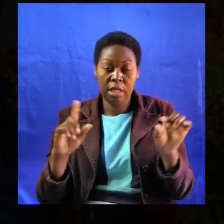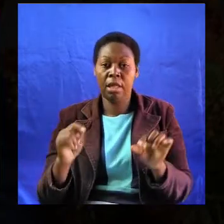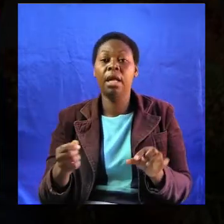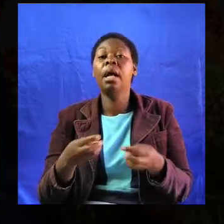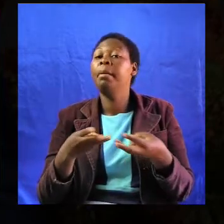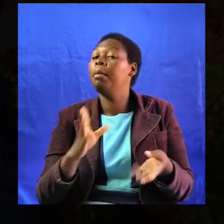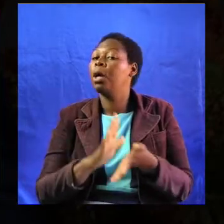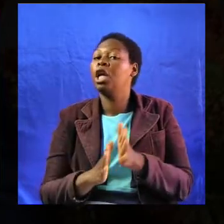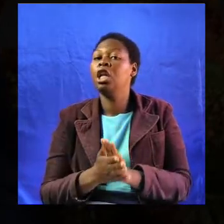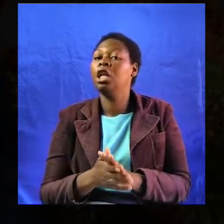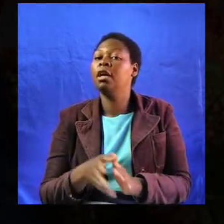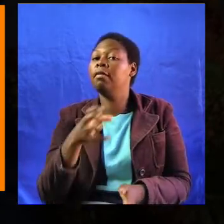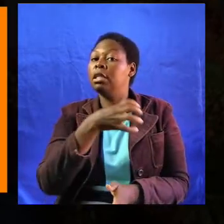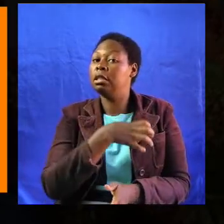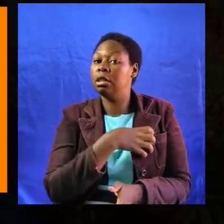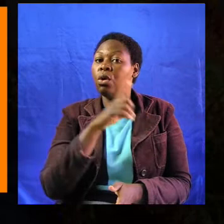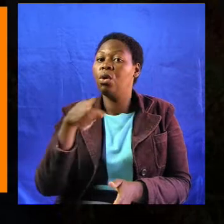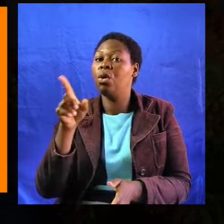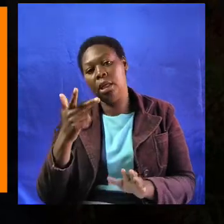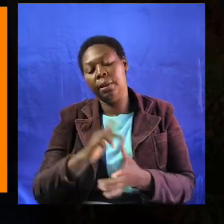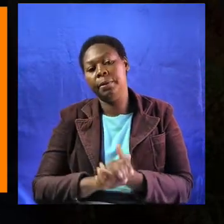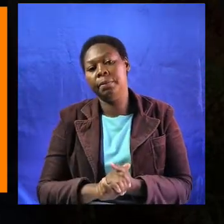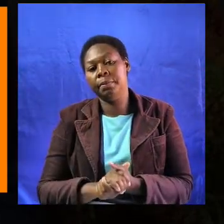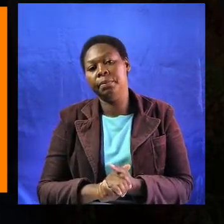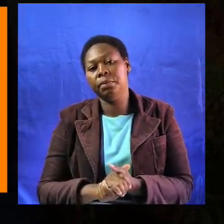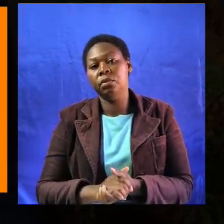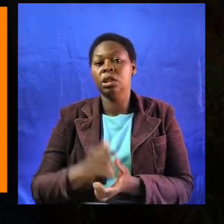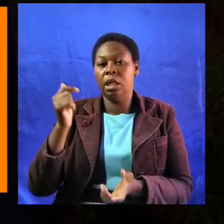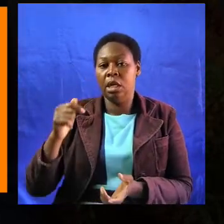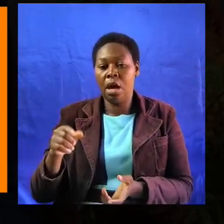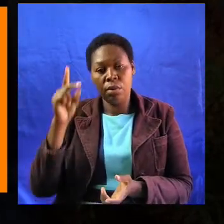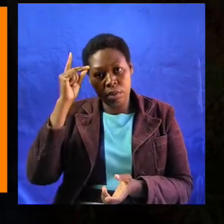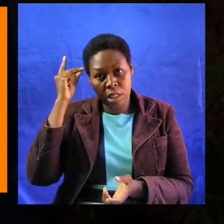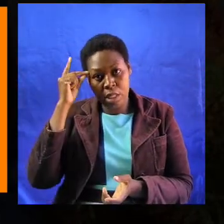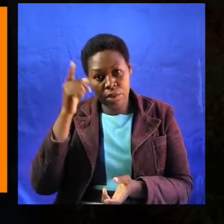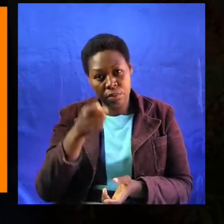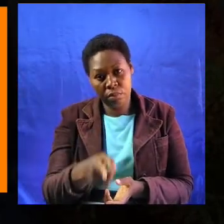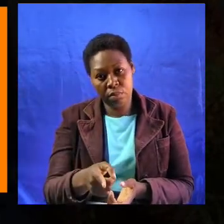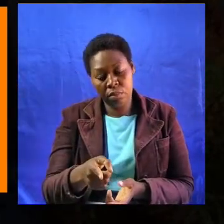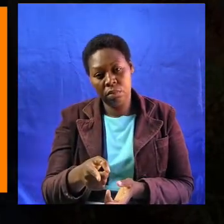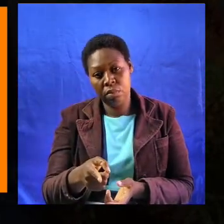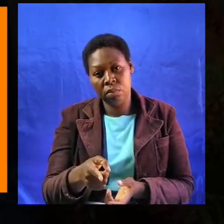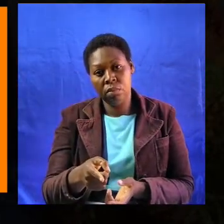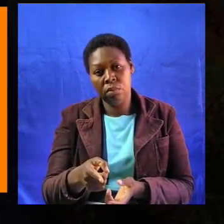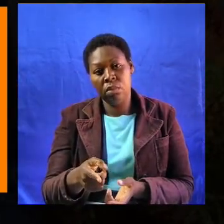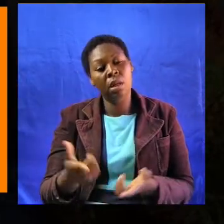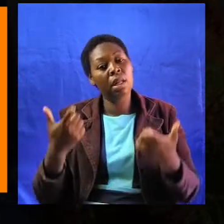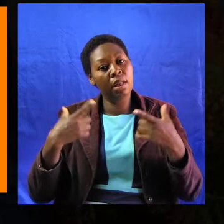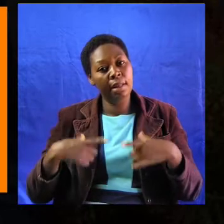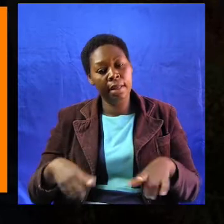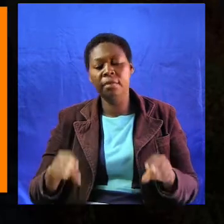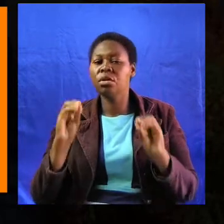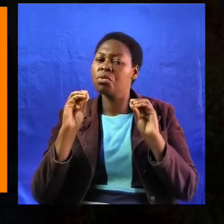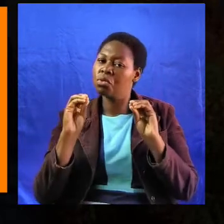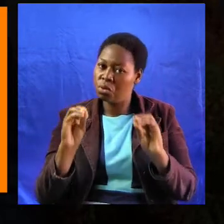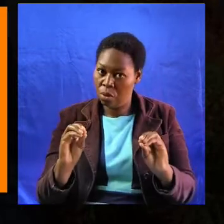kutadzirwa. Verse 28. Verse 28. Saizvozvo Danieri uyu wakagara zvakanaka pakubata ushe